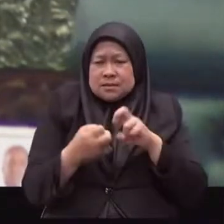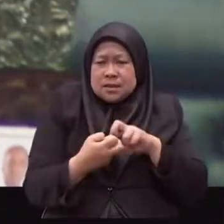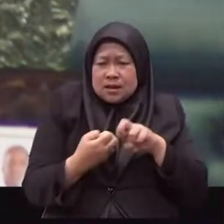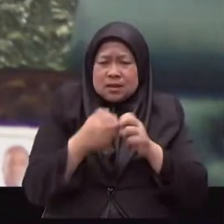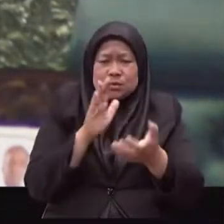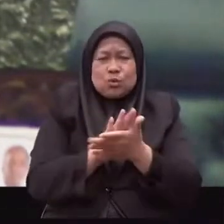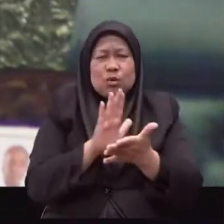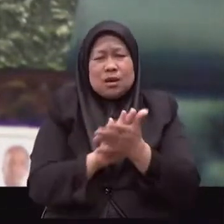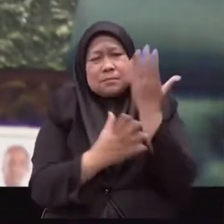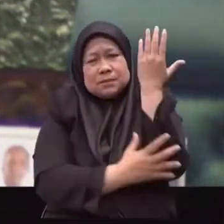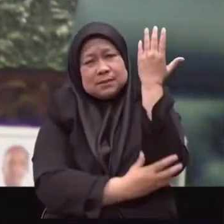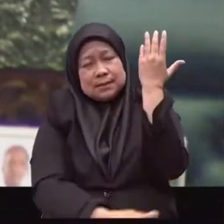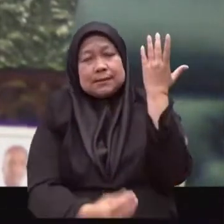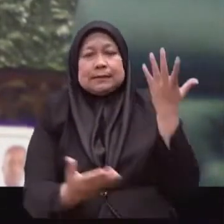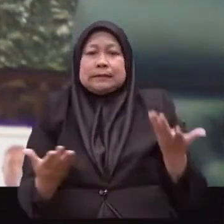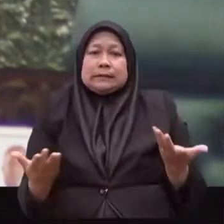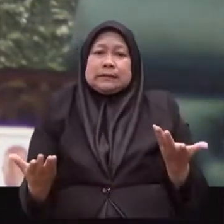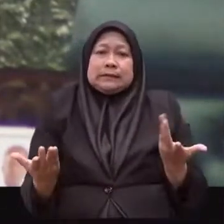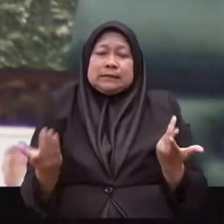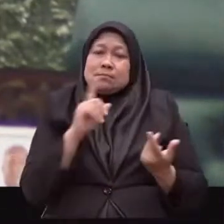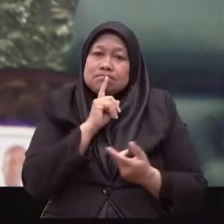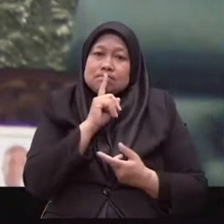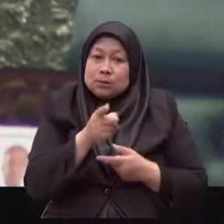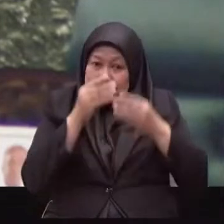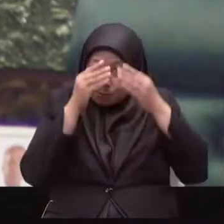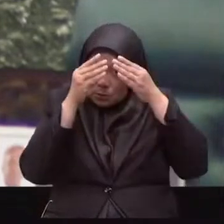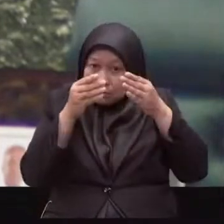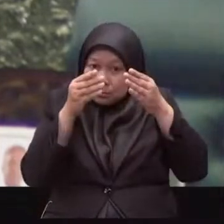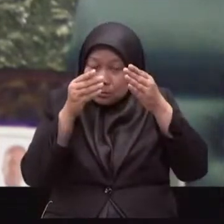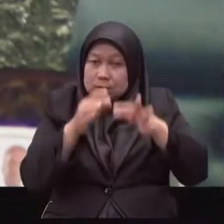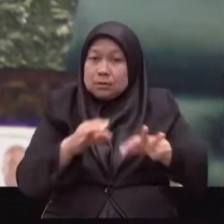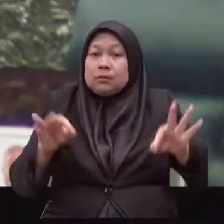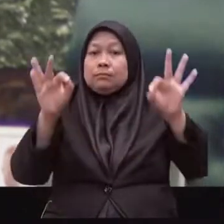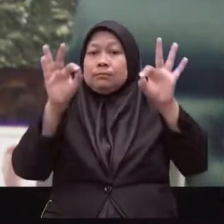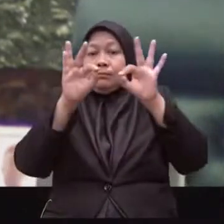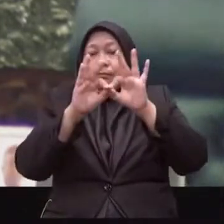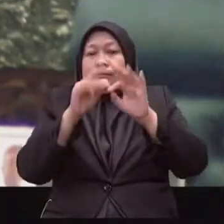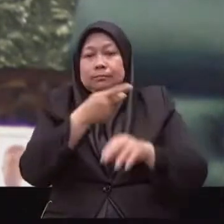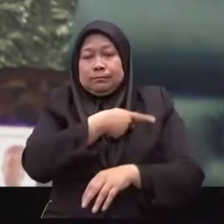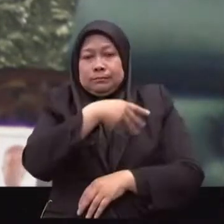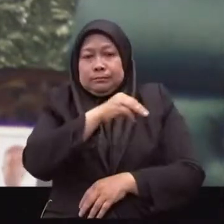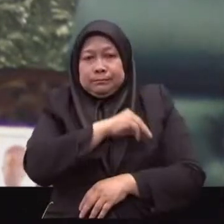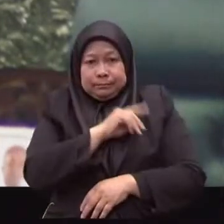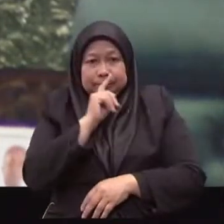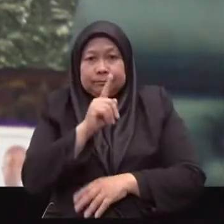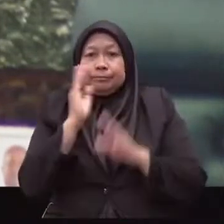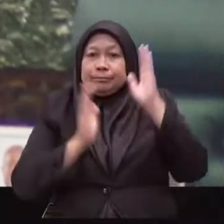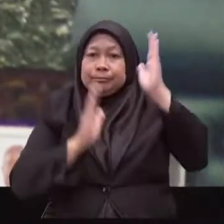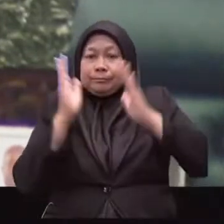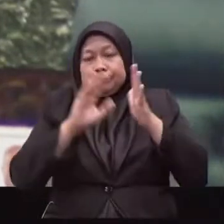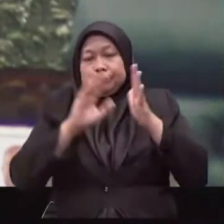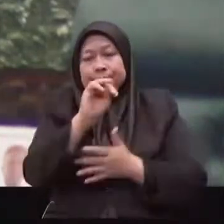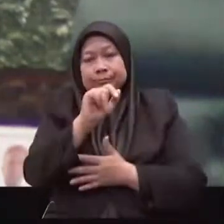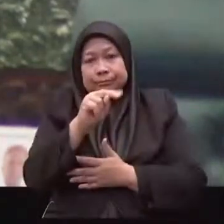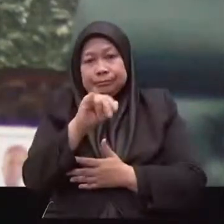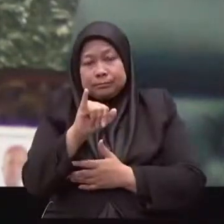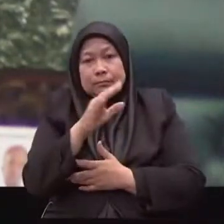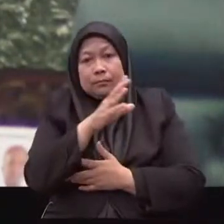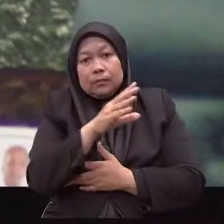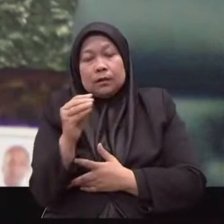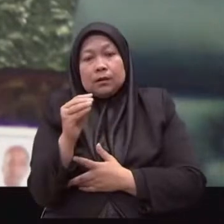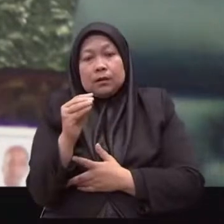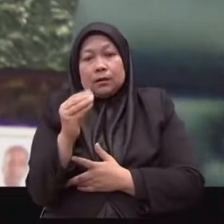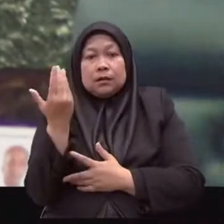strateginya dasar-dasar yang tajam atau sharp OSIS dan pelaksanaan yang cepat dan